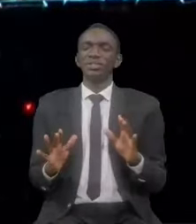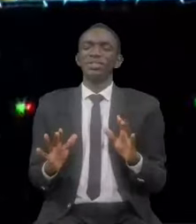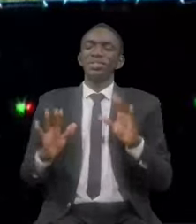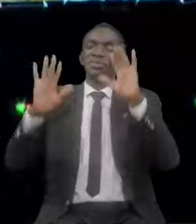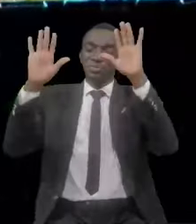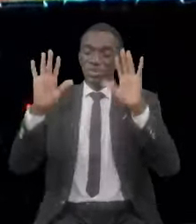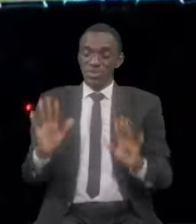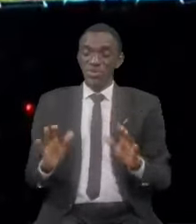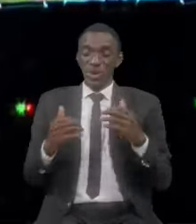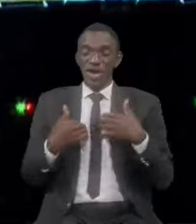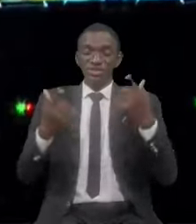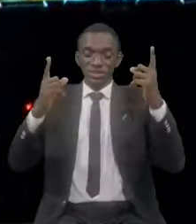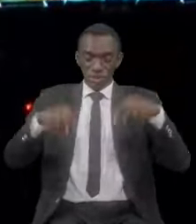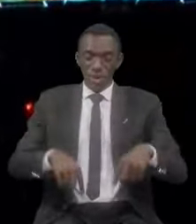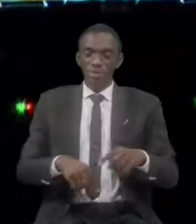Votre miracle est venu.